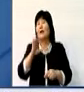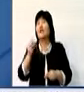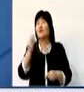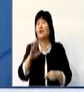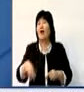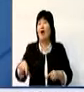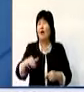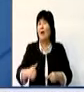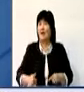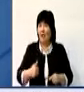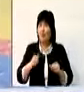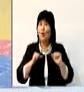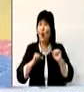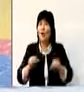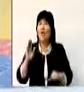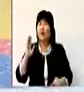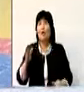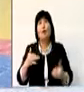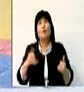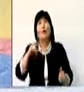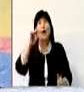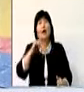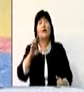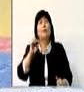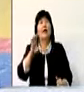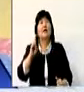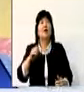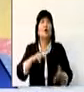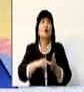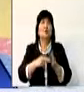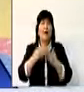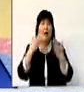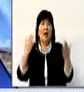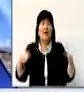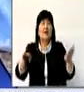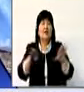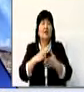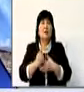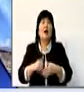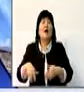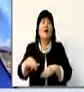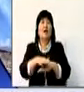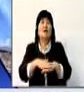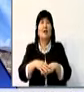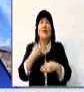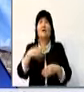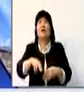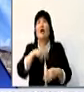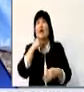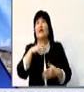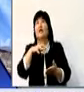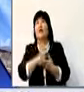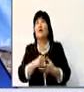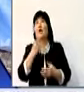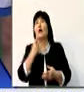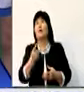намысын қорғайтын болады. Бүгінде Қазақстан барысы жобасы халықтық сипат алып, жанкүйерлердің ыстық ықыласына ие болған